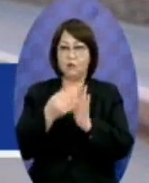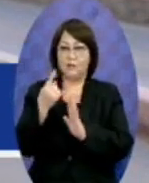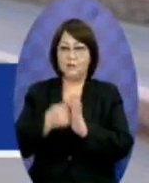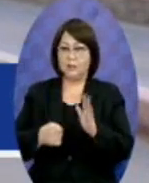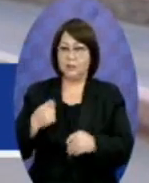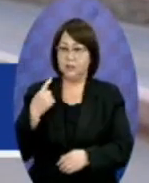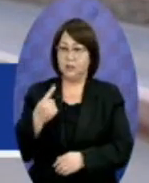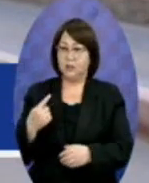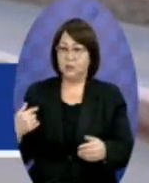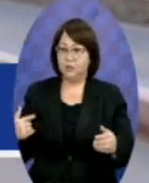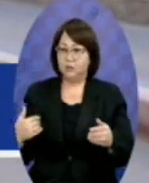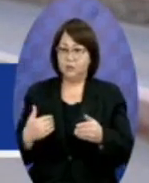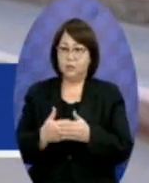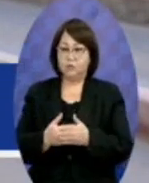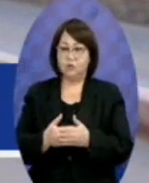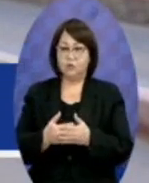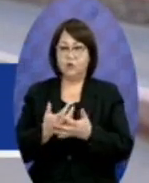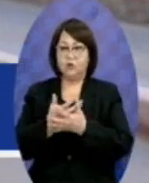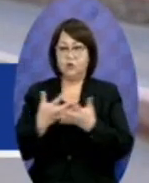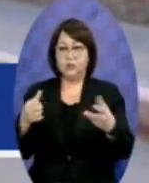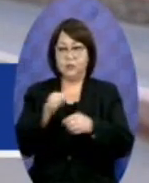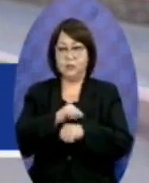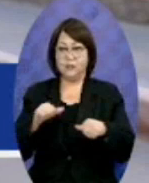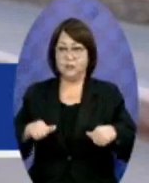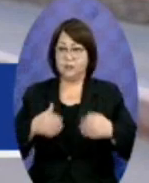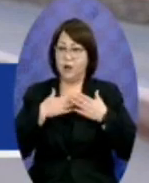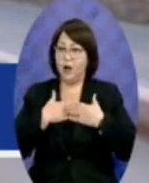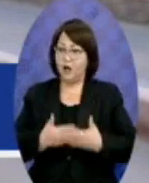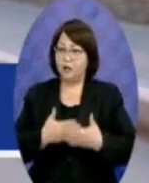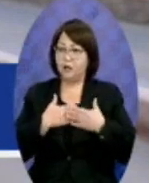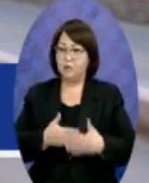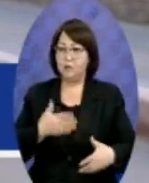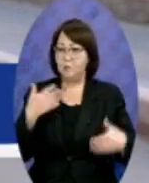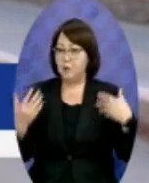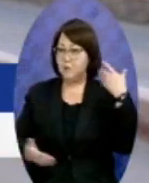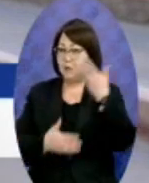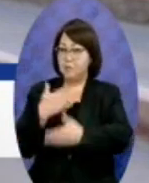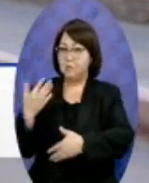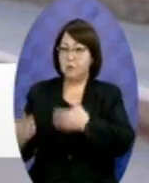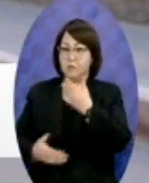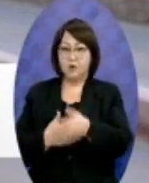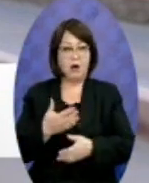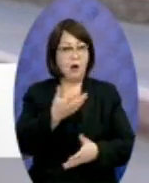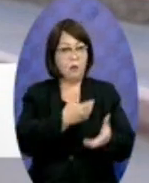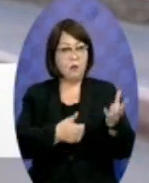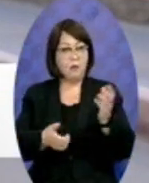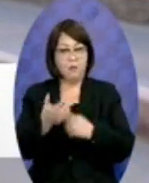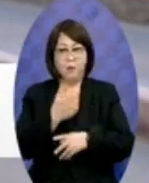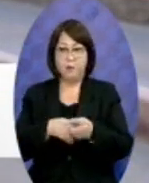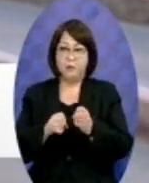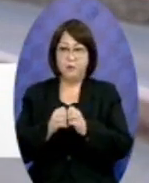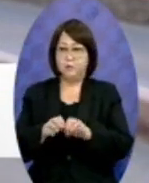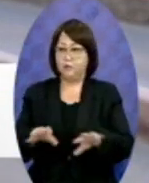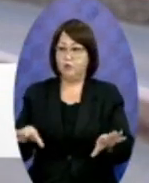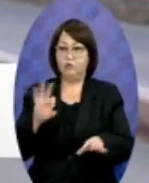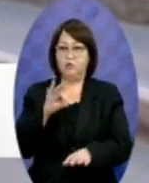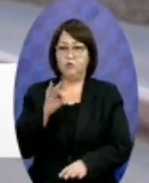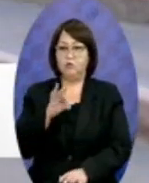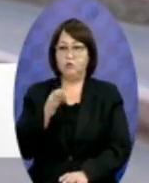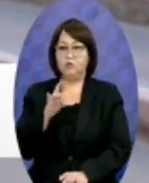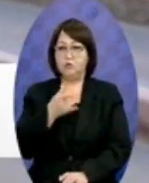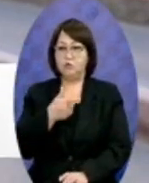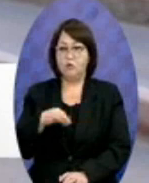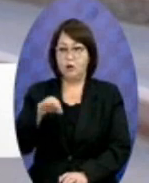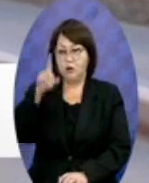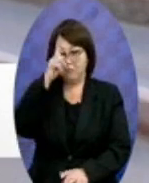1-ний хүртэл одоо олон тооны иргэд хандивлагч нараас одоо хандива цуглуулж аваад тэгээд энэ өргөн амарч газарт одоо